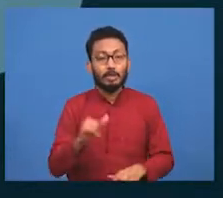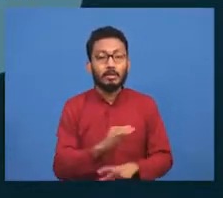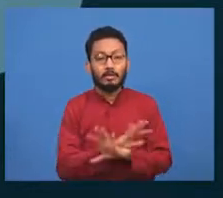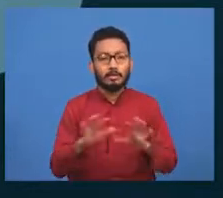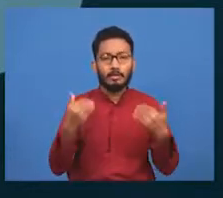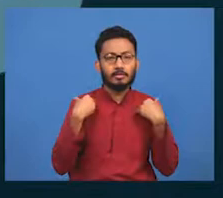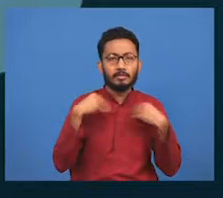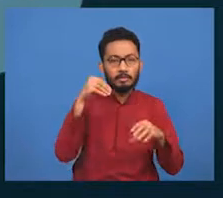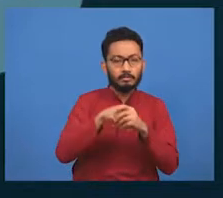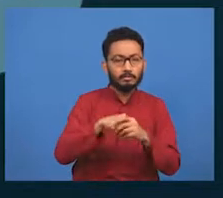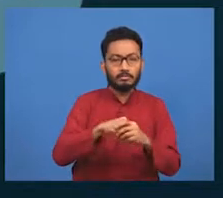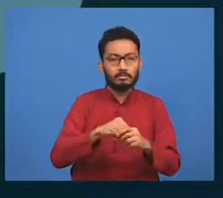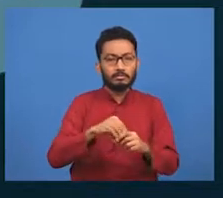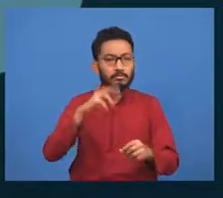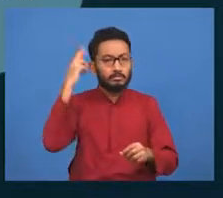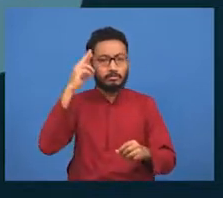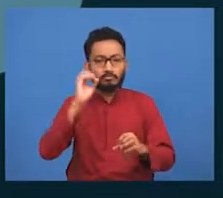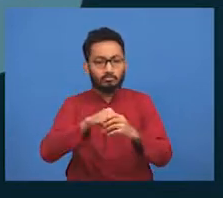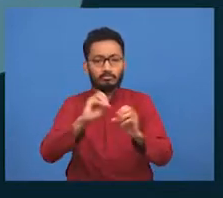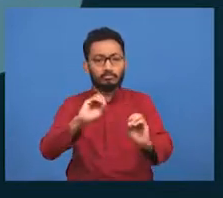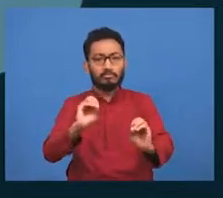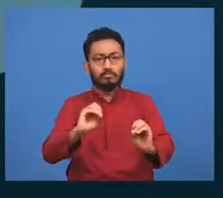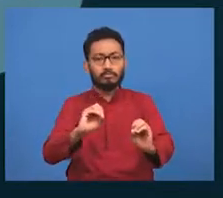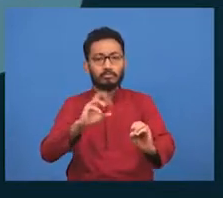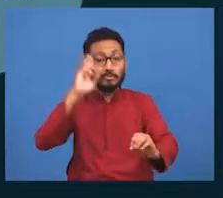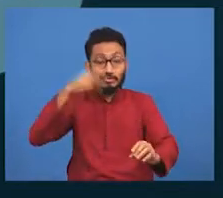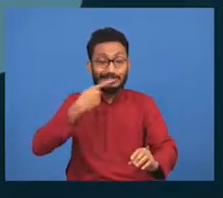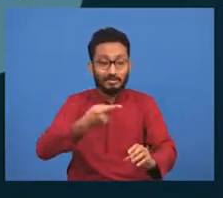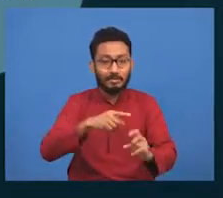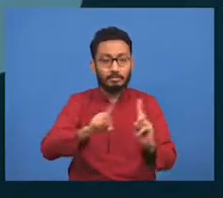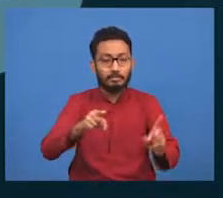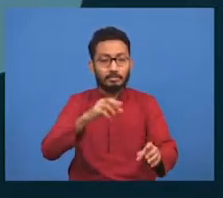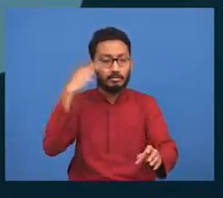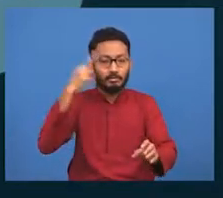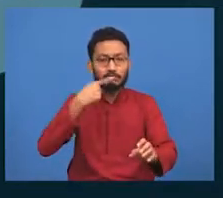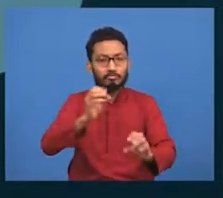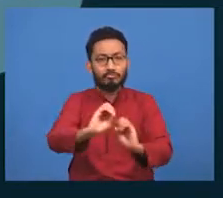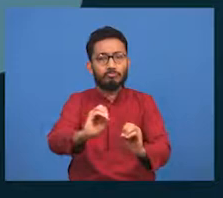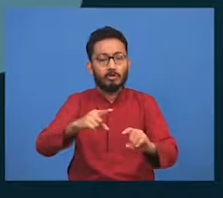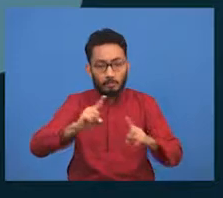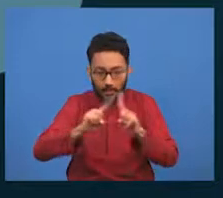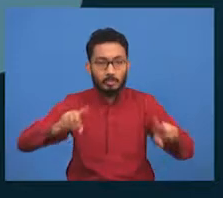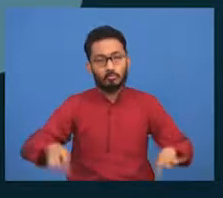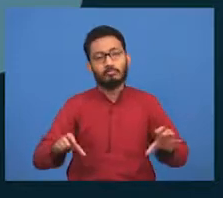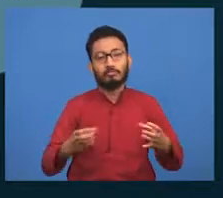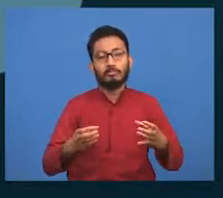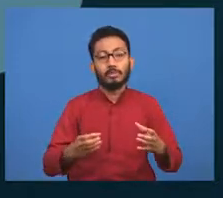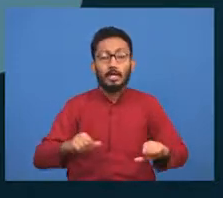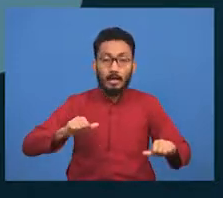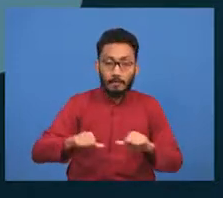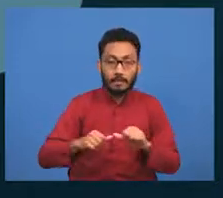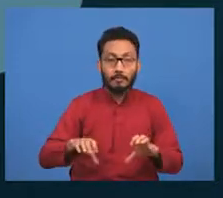mereka mengadakan amalan yang tidak pernah dilakukan oleh Rasulullah sallallahu alaihi wasallam. Malahan amalan yang mereka